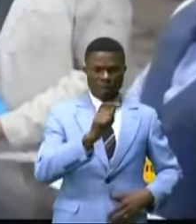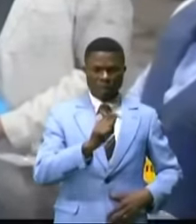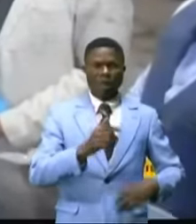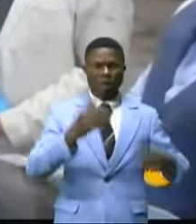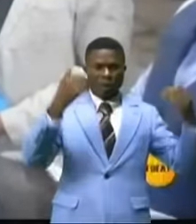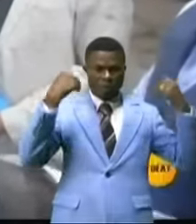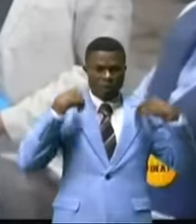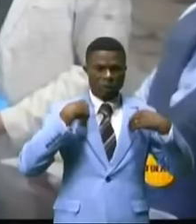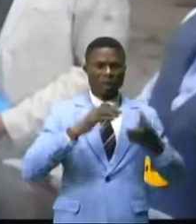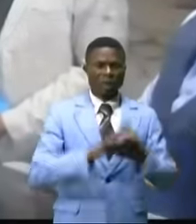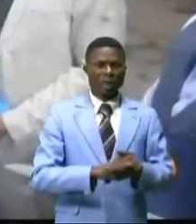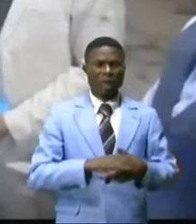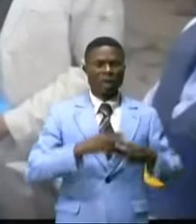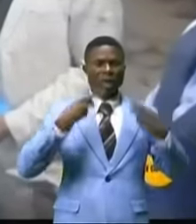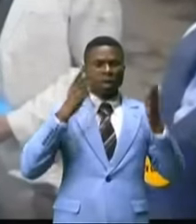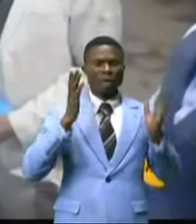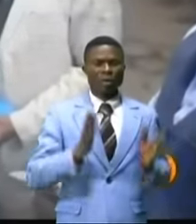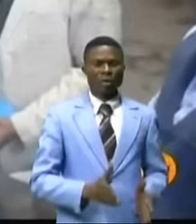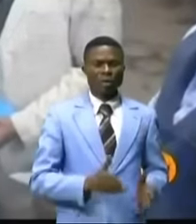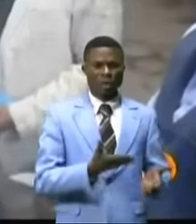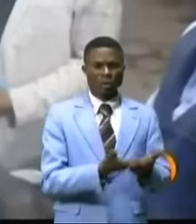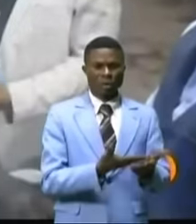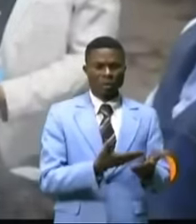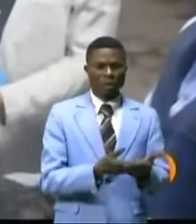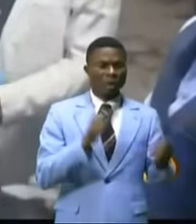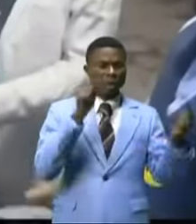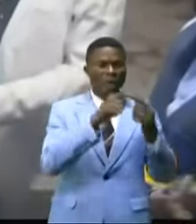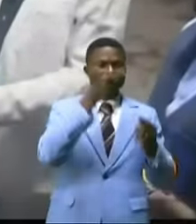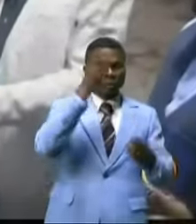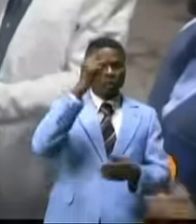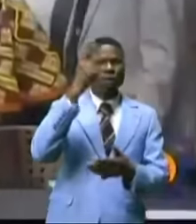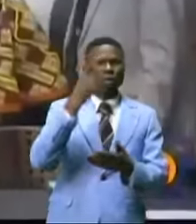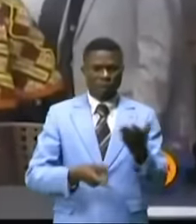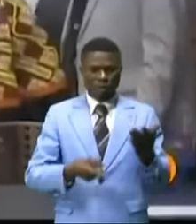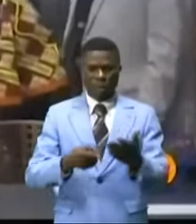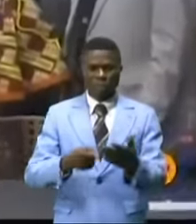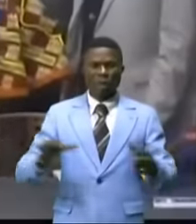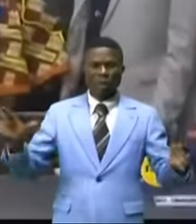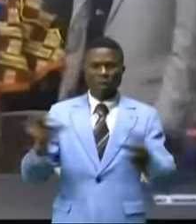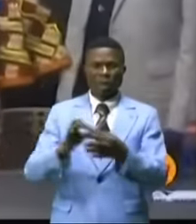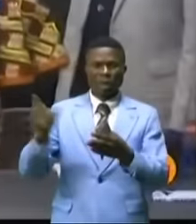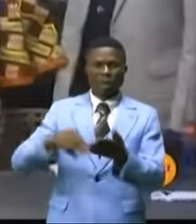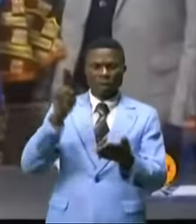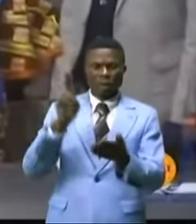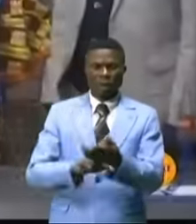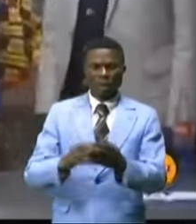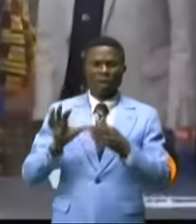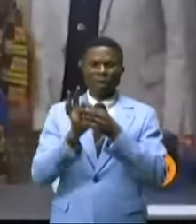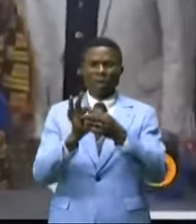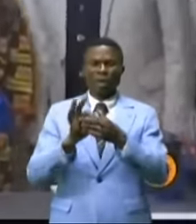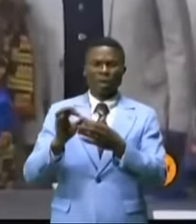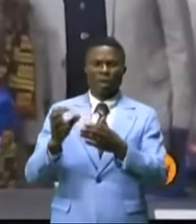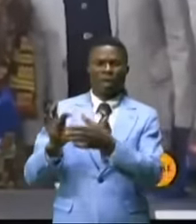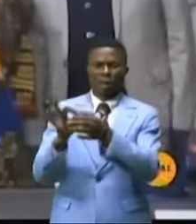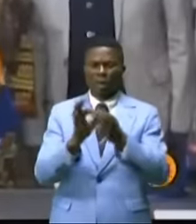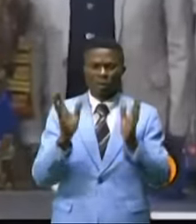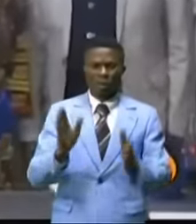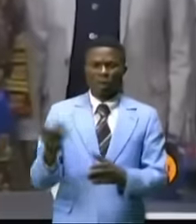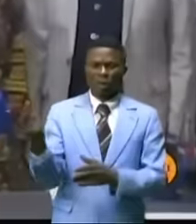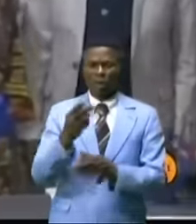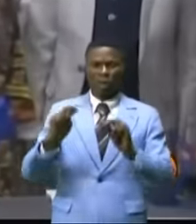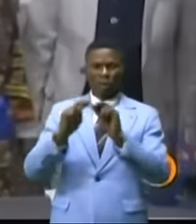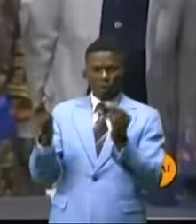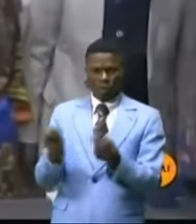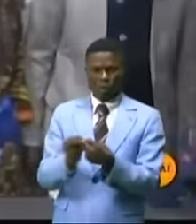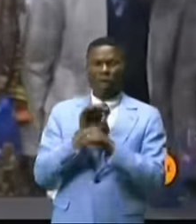le révérend Jean-Jacques Kaniki, a pour objectif de sceller un pacte de collaboration entre les deux parties